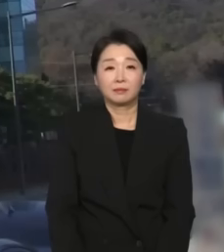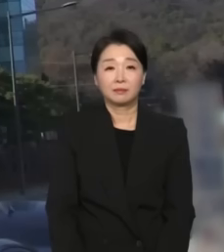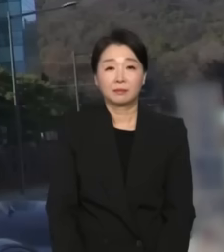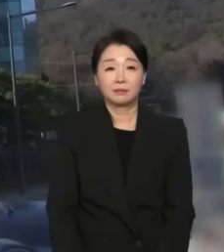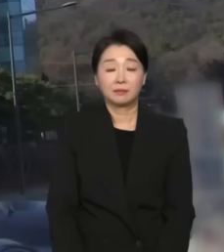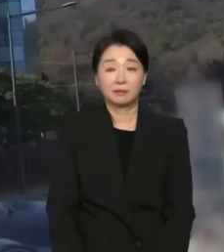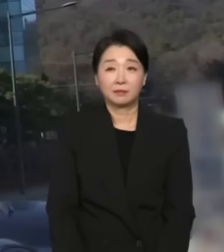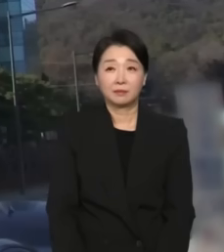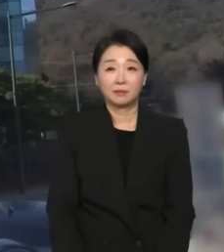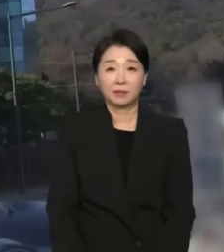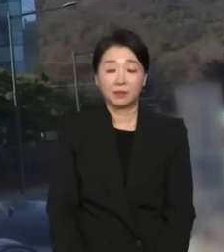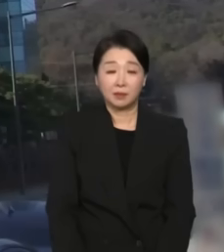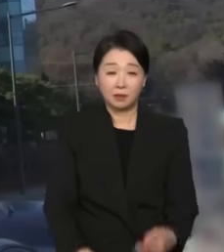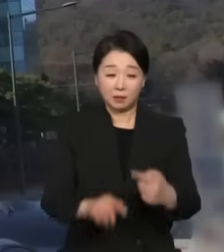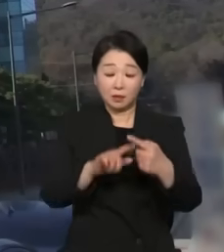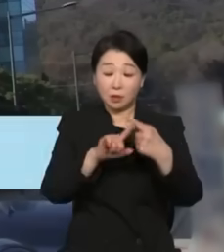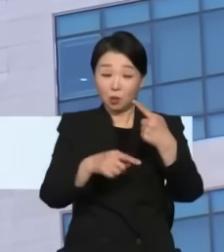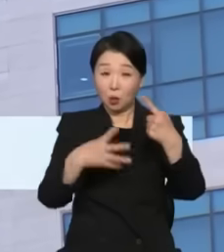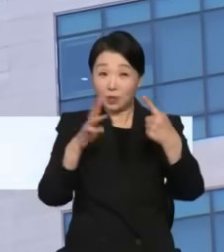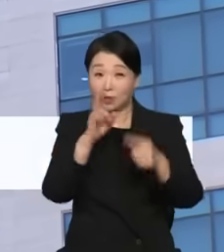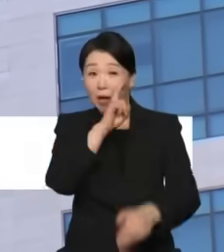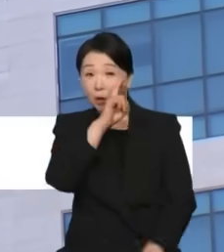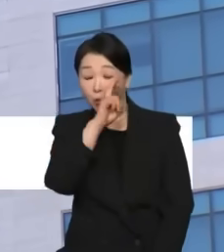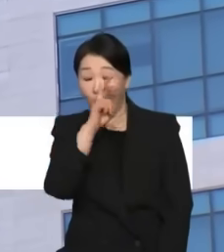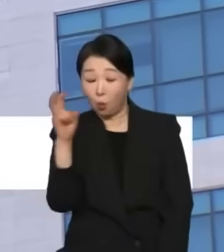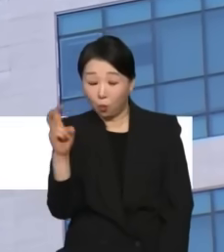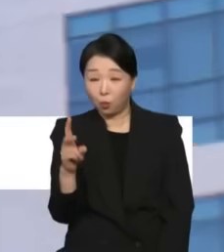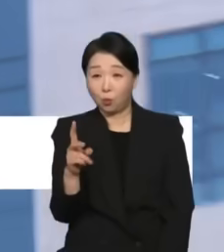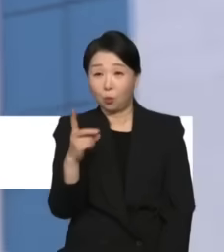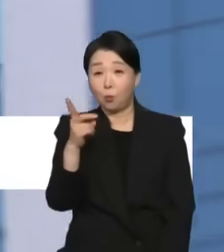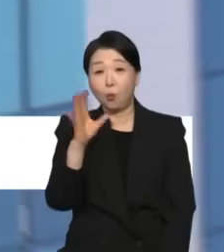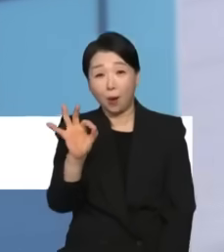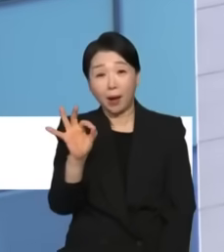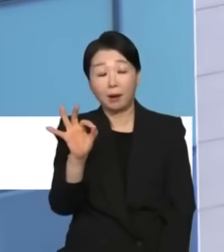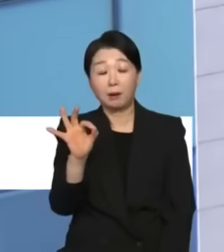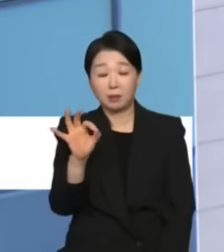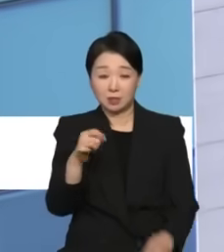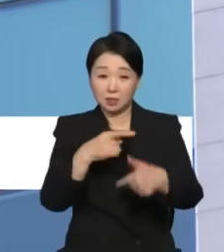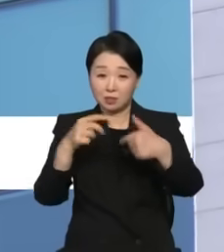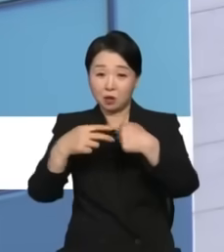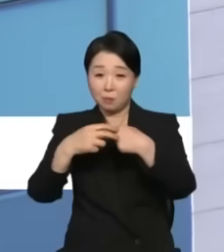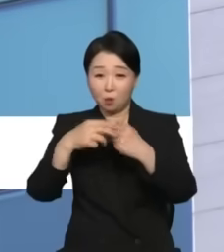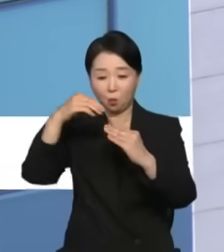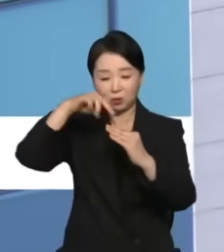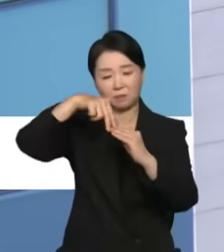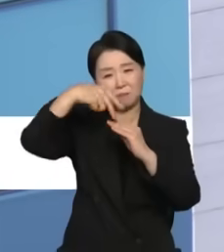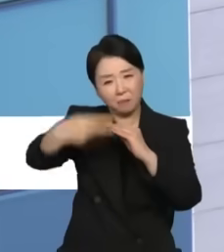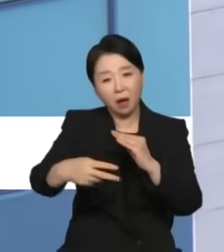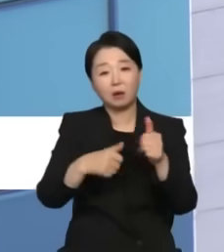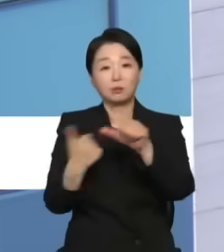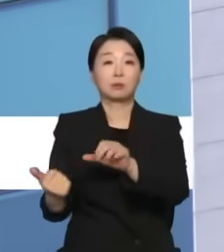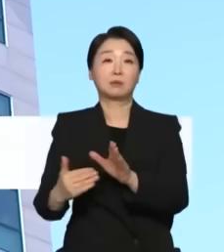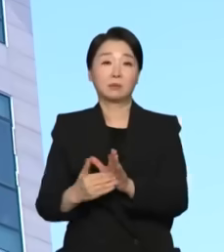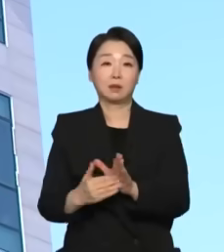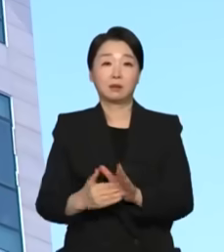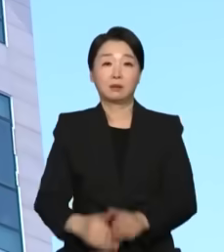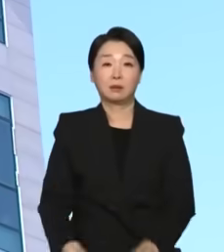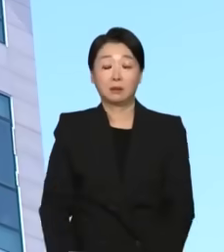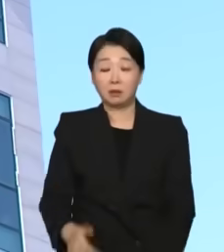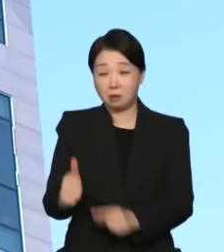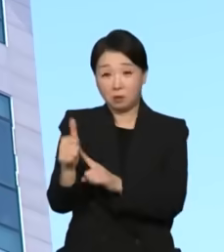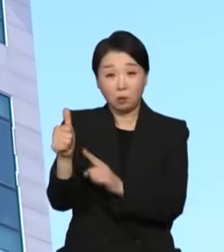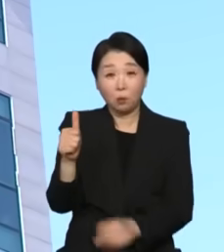지난 4일 오후 전 씨름 선수 황대웅 씨가 인천의 한 병원 옥상에서 떨어져 숨졌습니다. 황